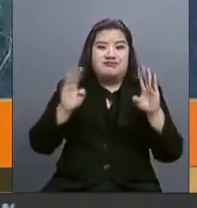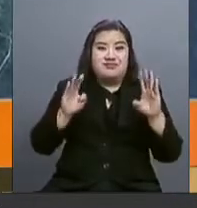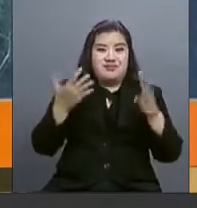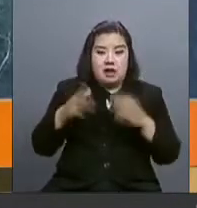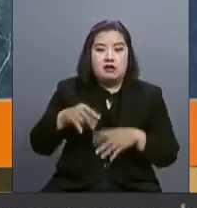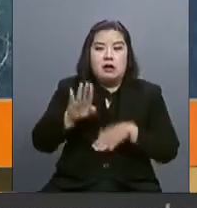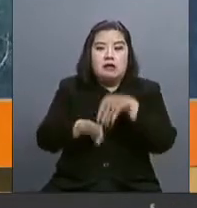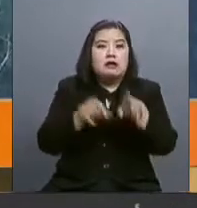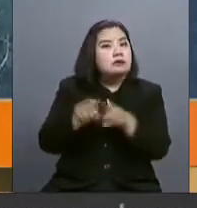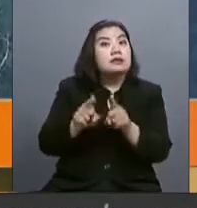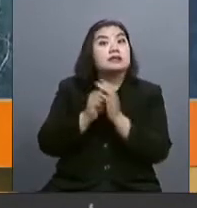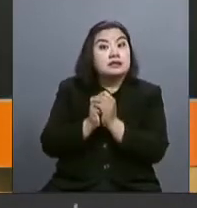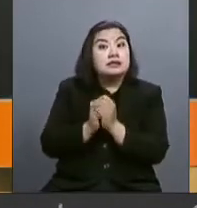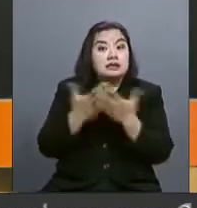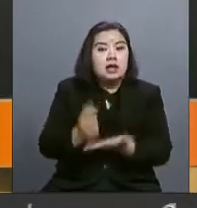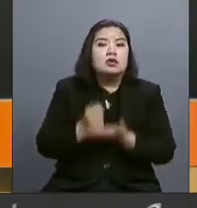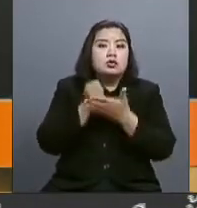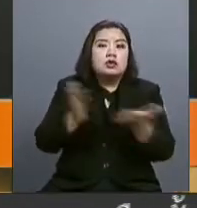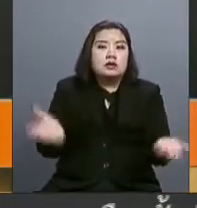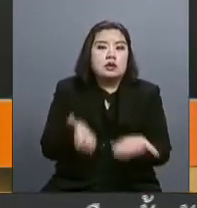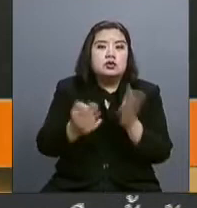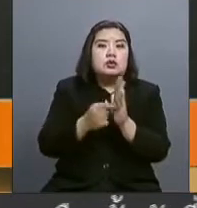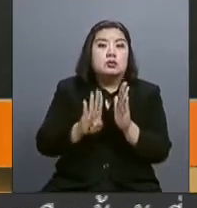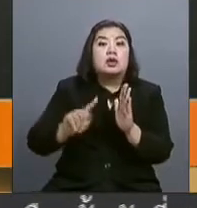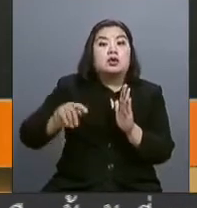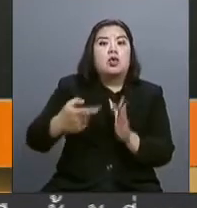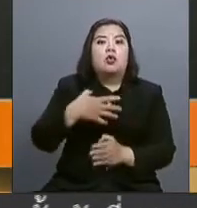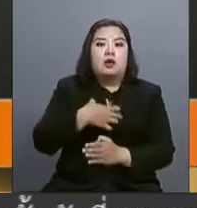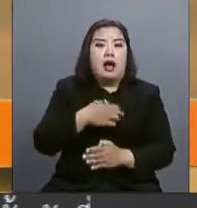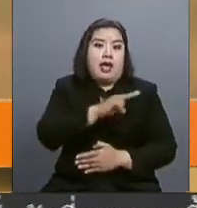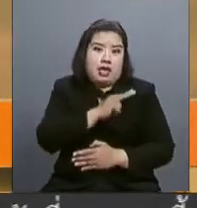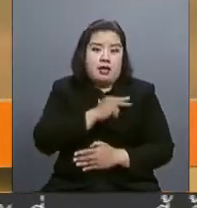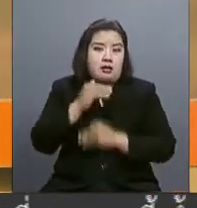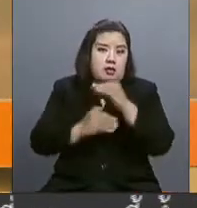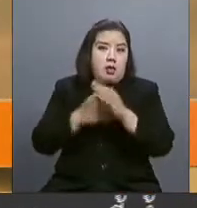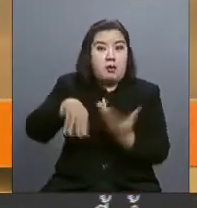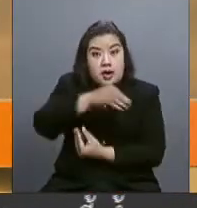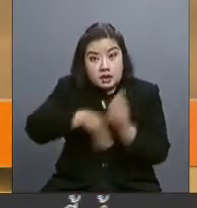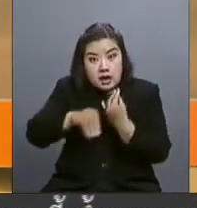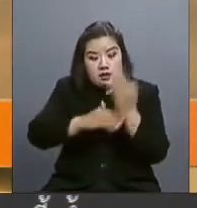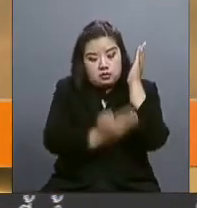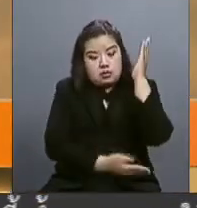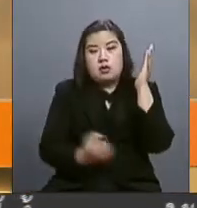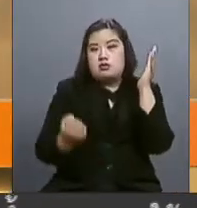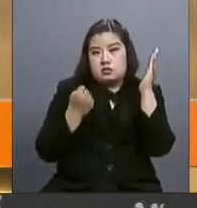ขับเคลื่อนอำเภอเบตงสู่เมืองต้นแบบพึ่งพาตนเองในโครงการสามเหลี่ยมมั่นคงมั่งคั่งยั่